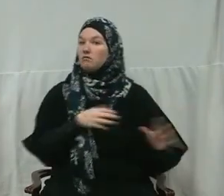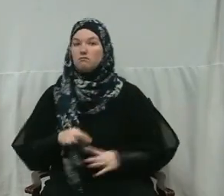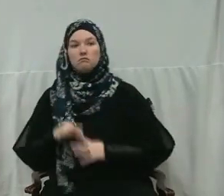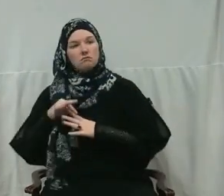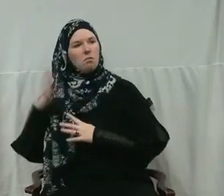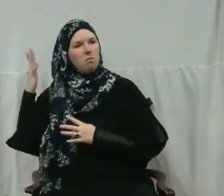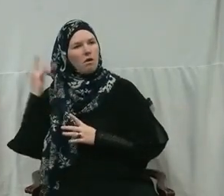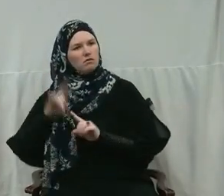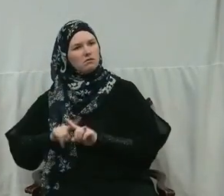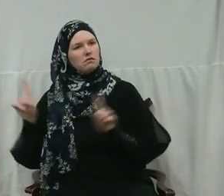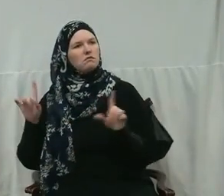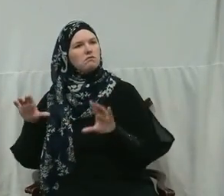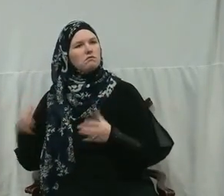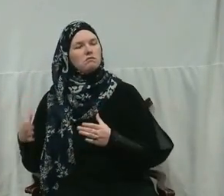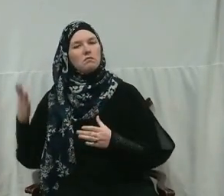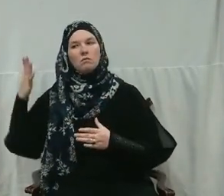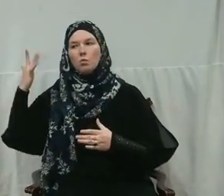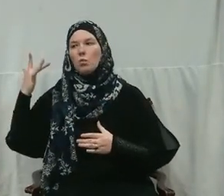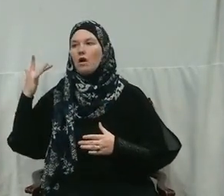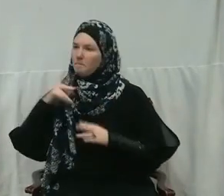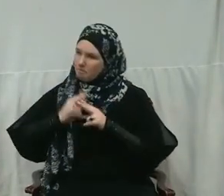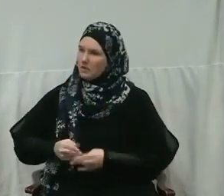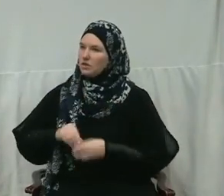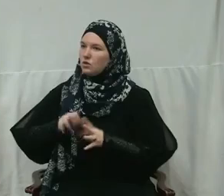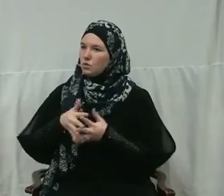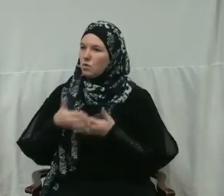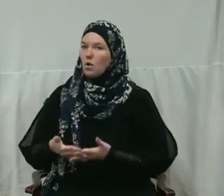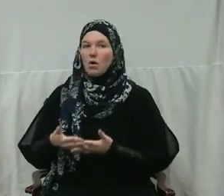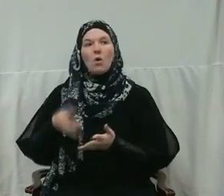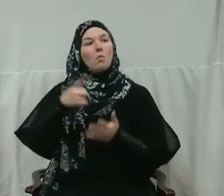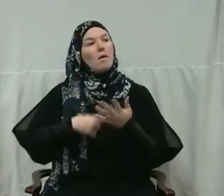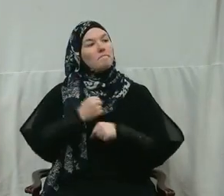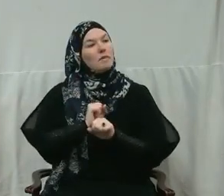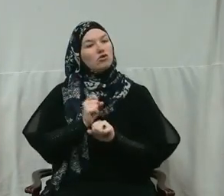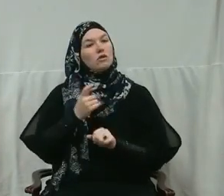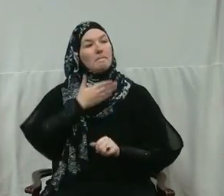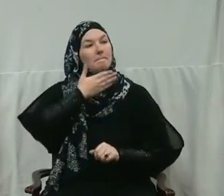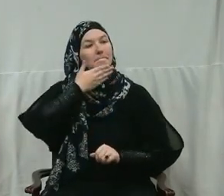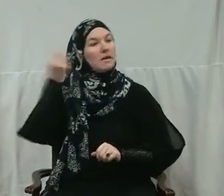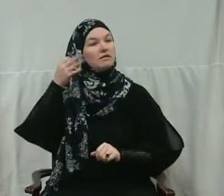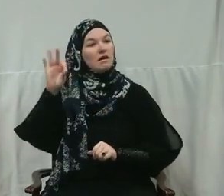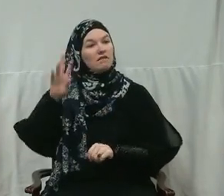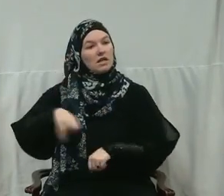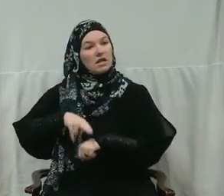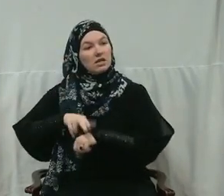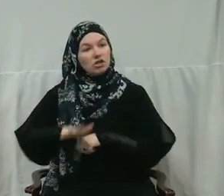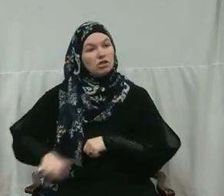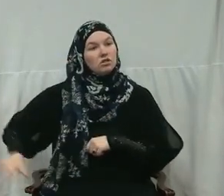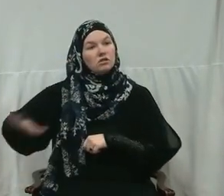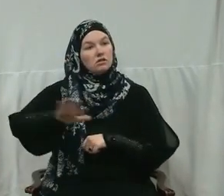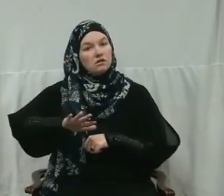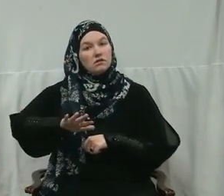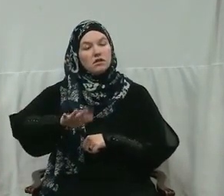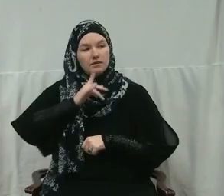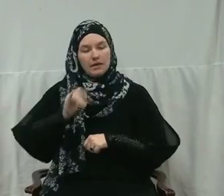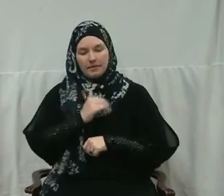خير أمة أخرجت للناس. What made you the best of nations? تأمرون بالمعروف